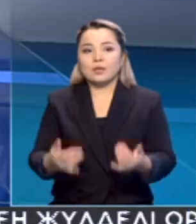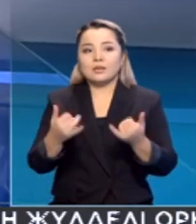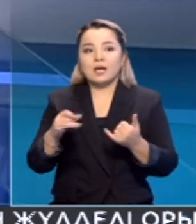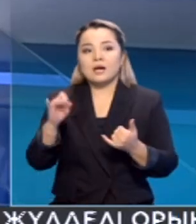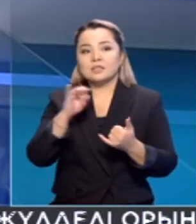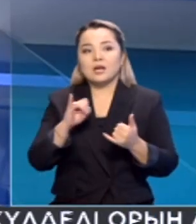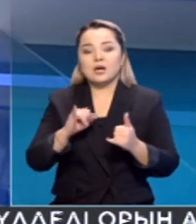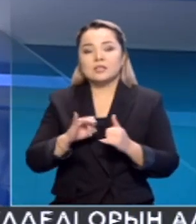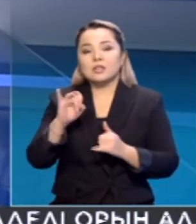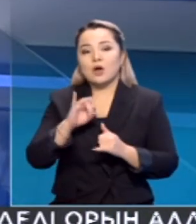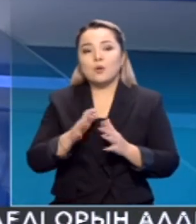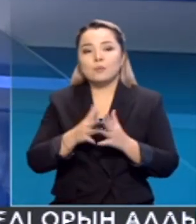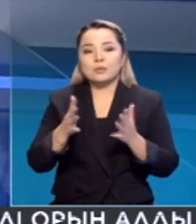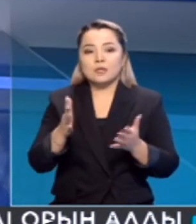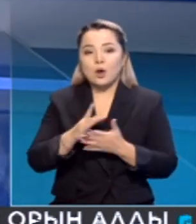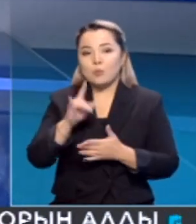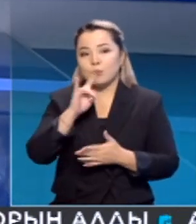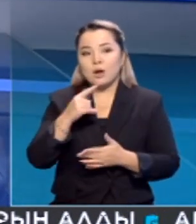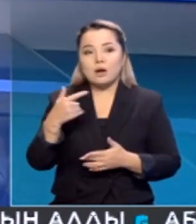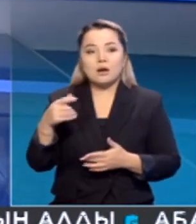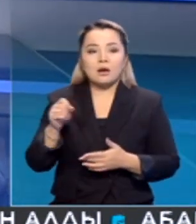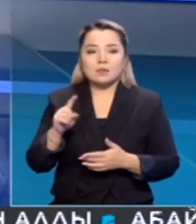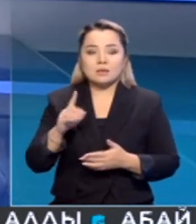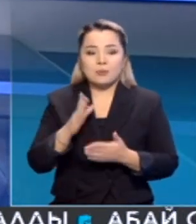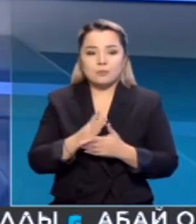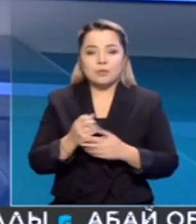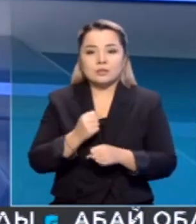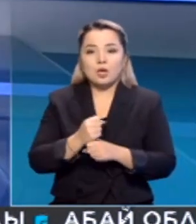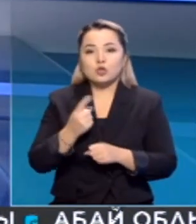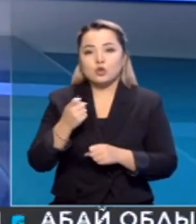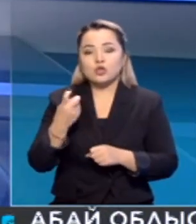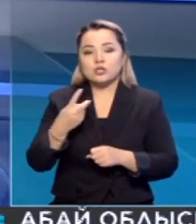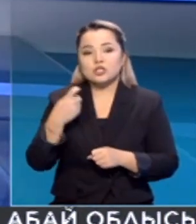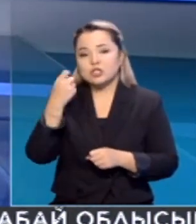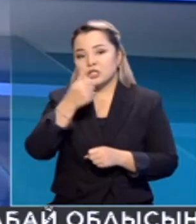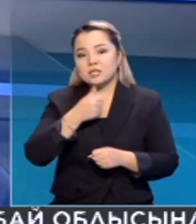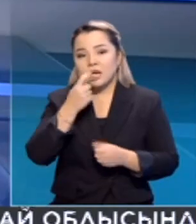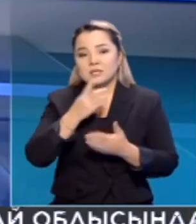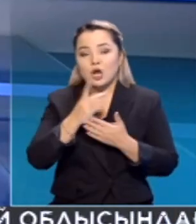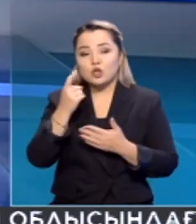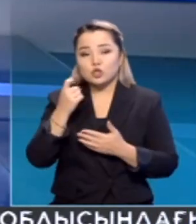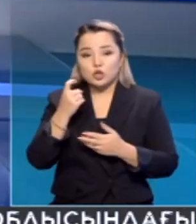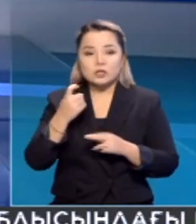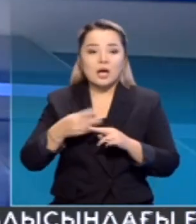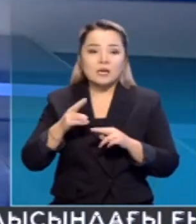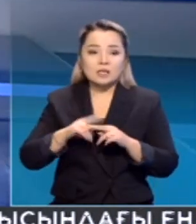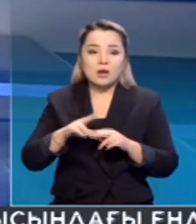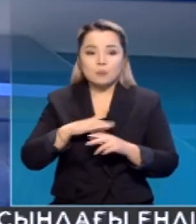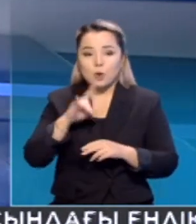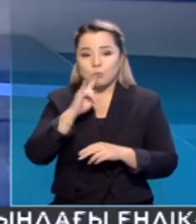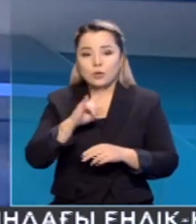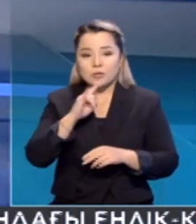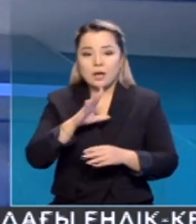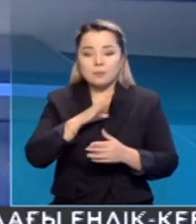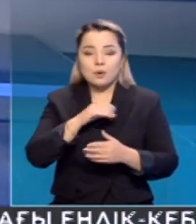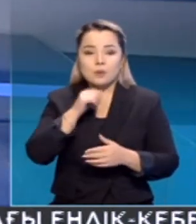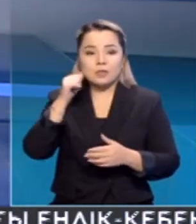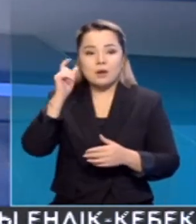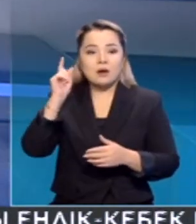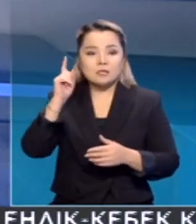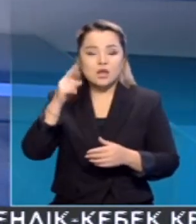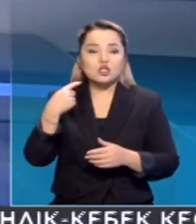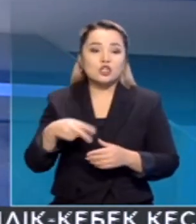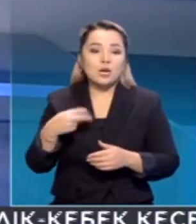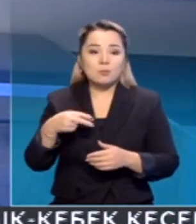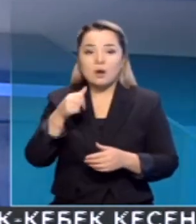Ал тарихы терең Ембі мұнай газ компаниясының құрылғанына биыл 100 жыл. Мұнай өнеркәсібінің негізін қалаушы кәсіпорын өткен ғасырдың 20-шы